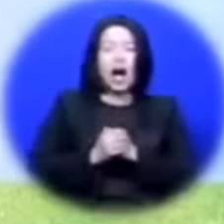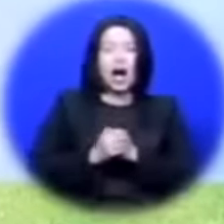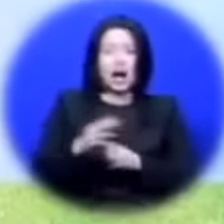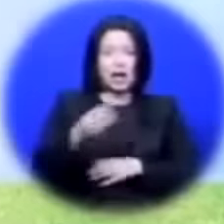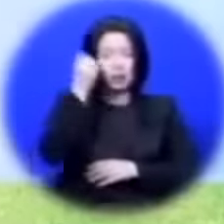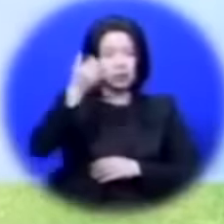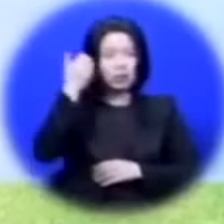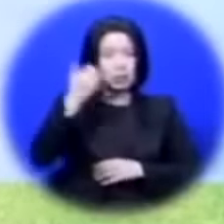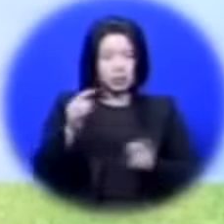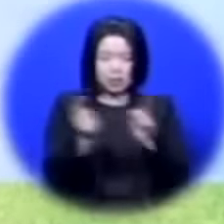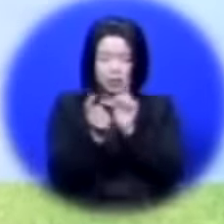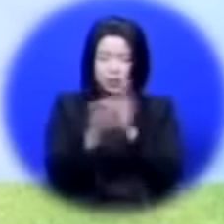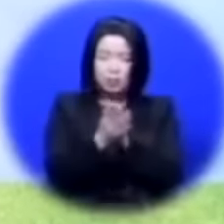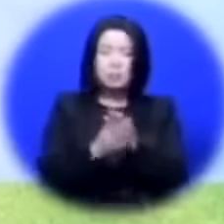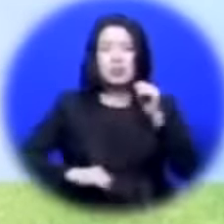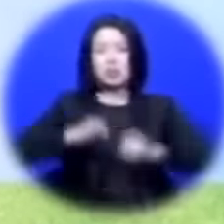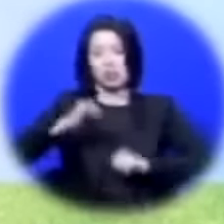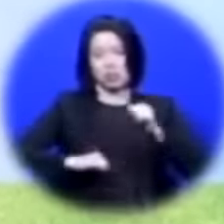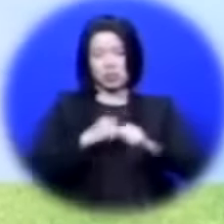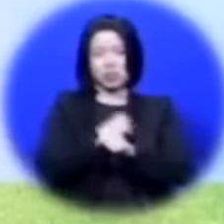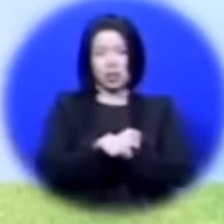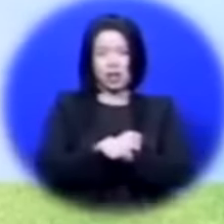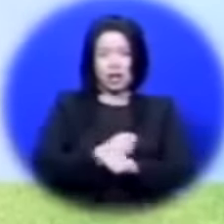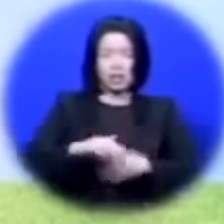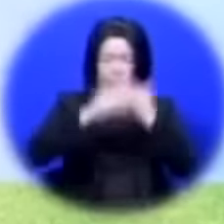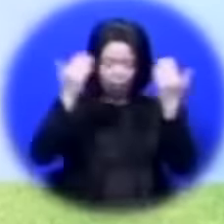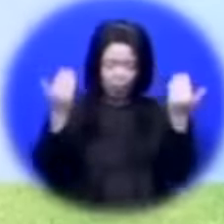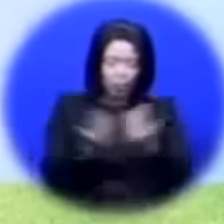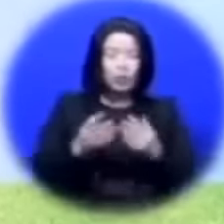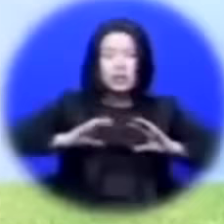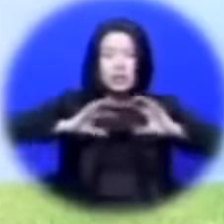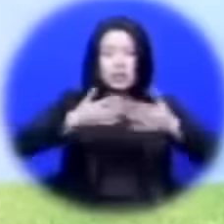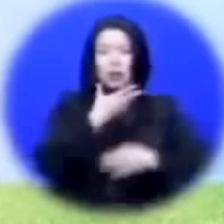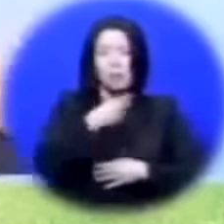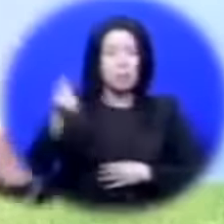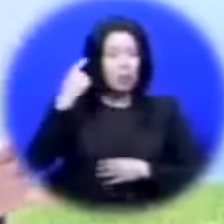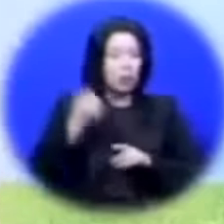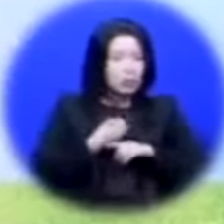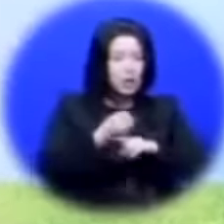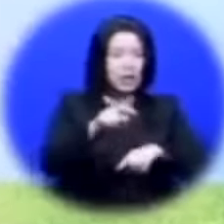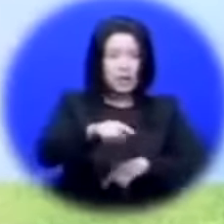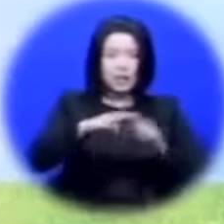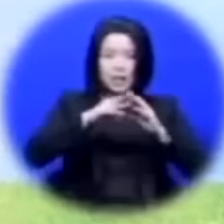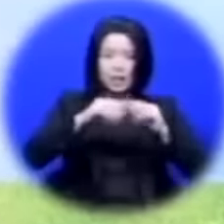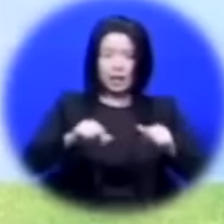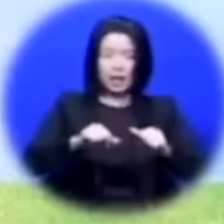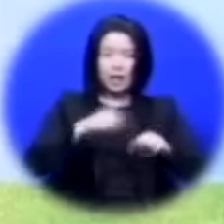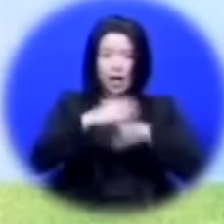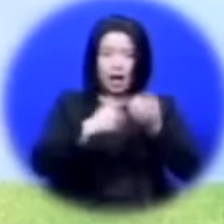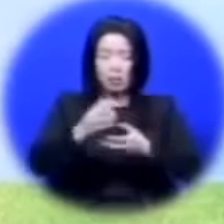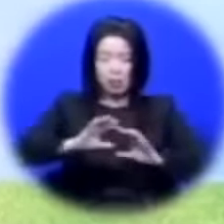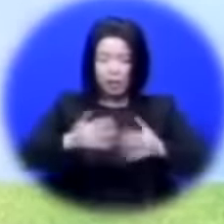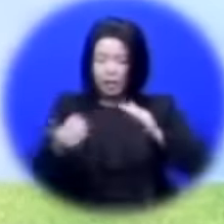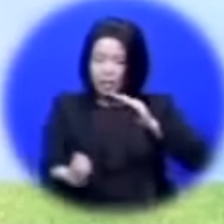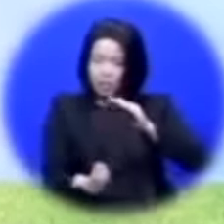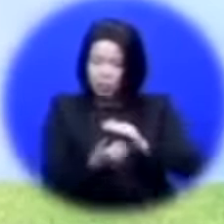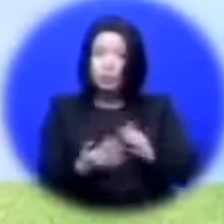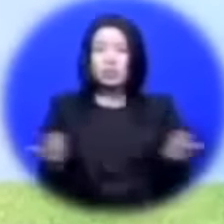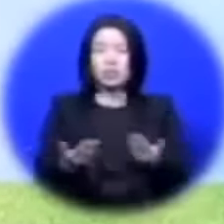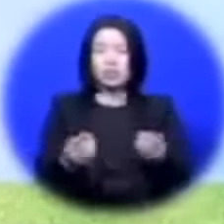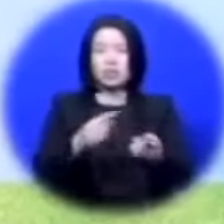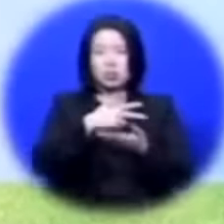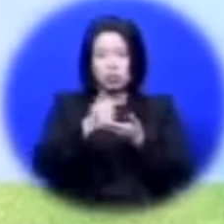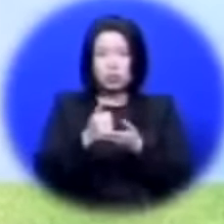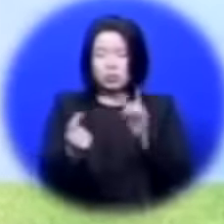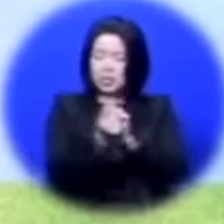직접 역사하시는 거 전 세계에 복음을 전하고이 땅에 하나님의 나라를 이루는 일을 주님이 직접